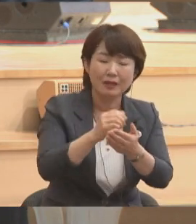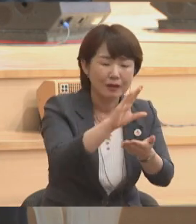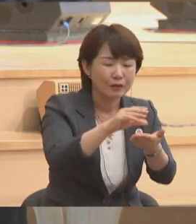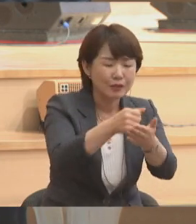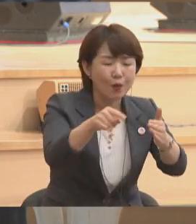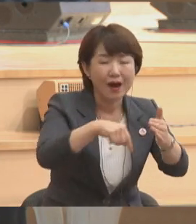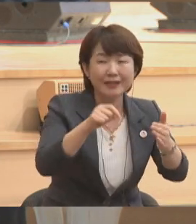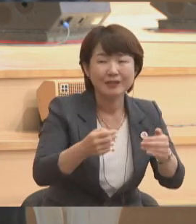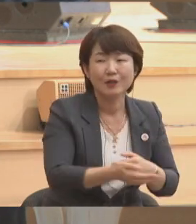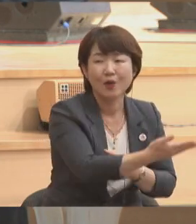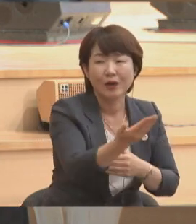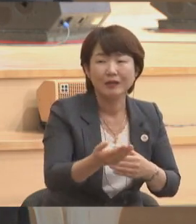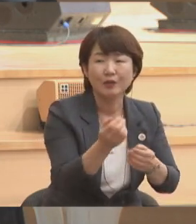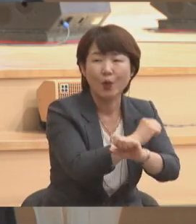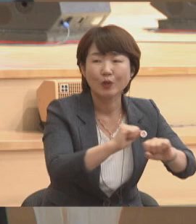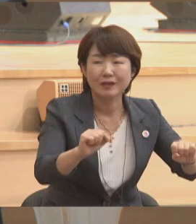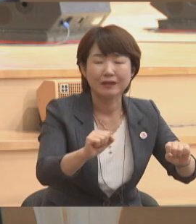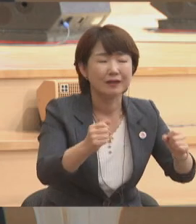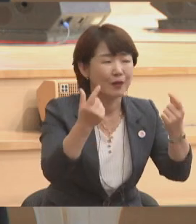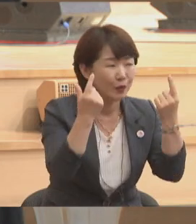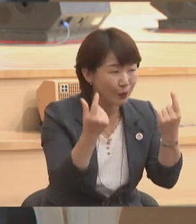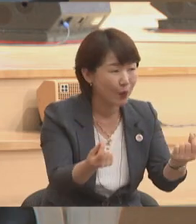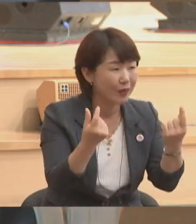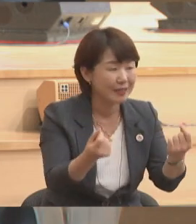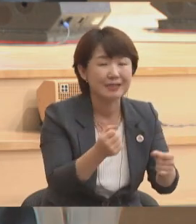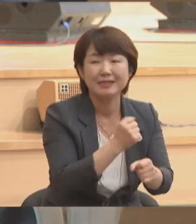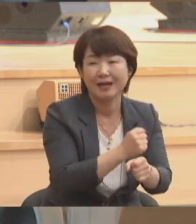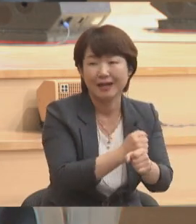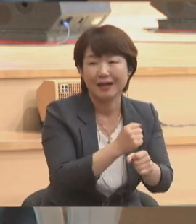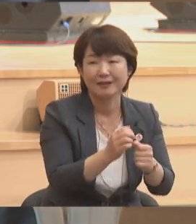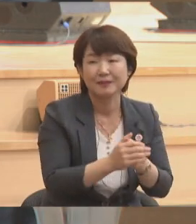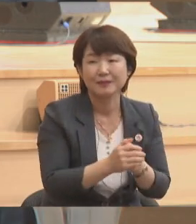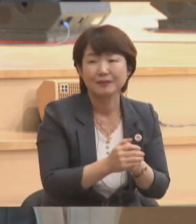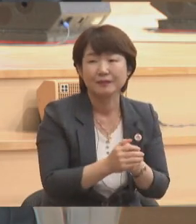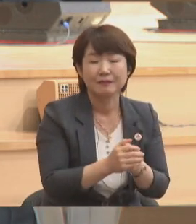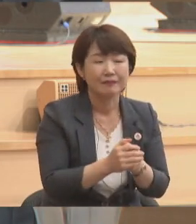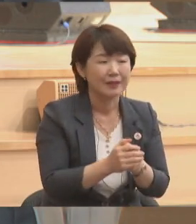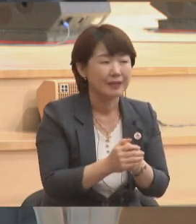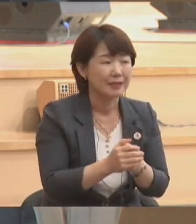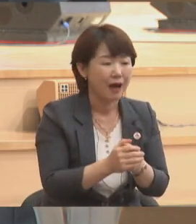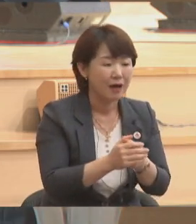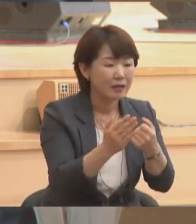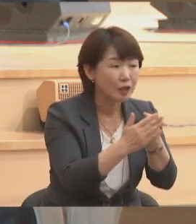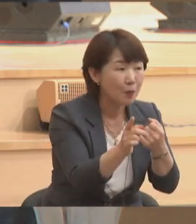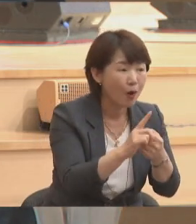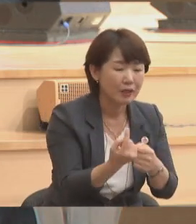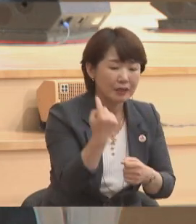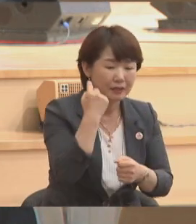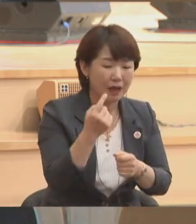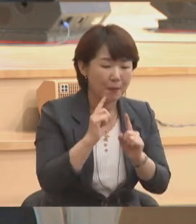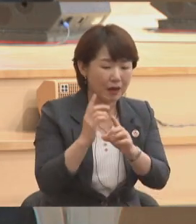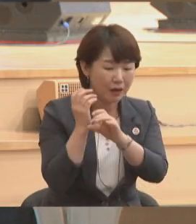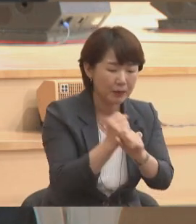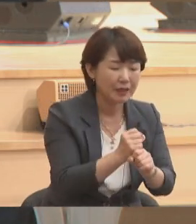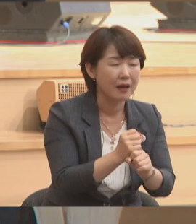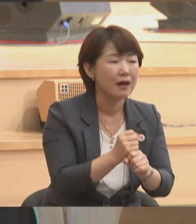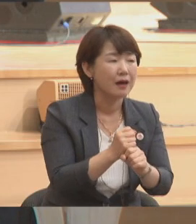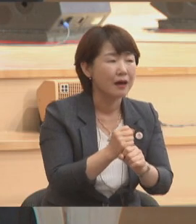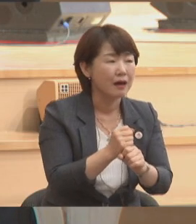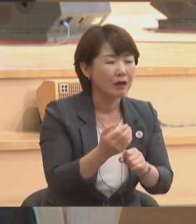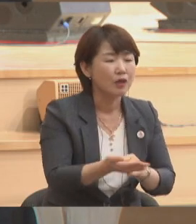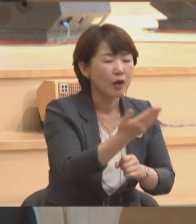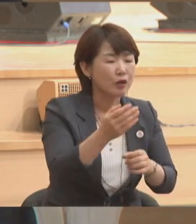너희를 용서하심과 같이 하라. 그러므로 이렇게 뭐 하라? 너희를 용서함